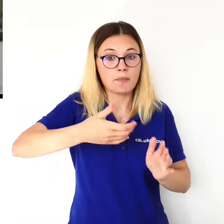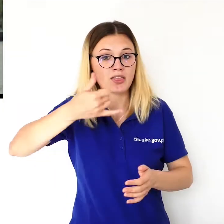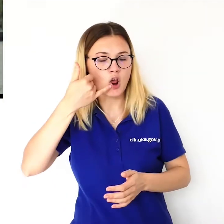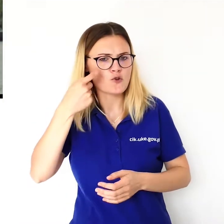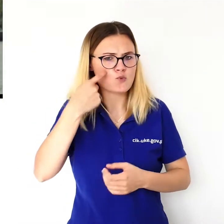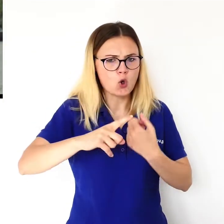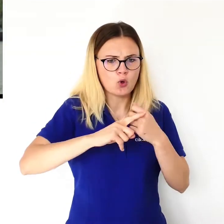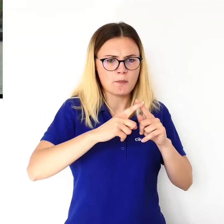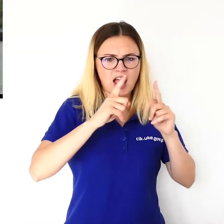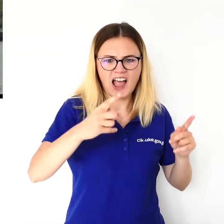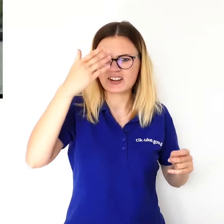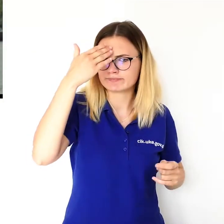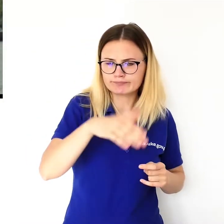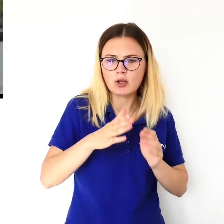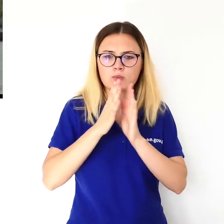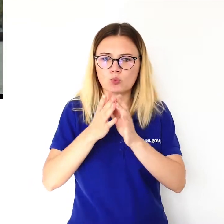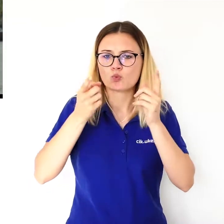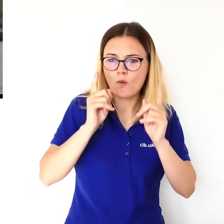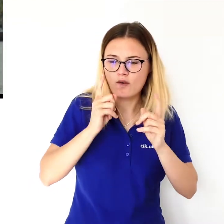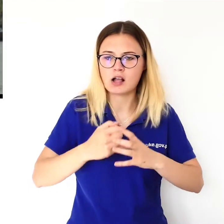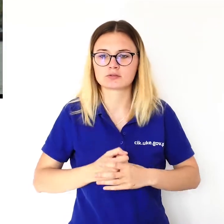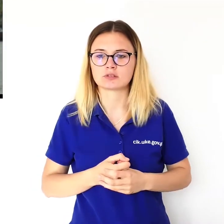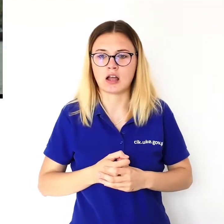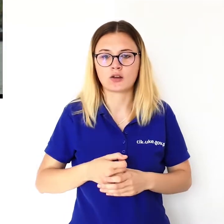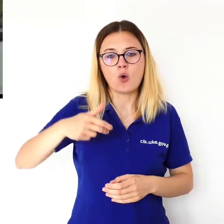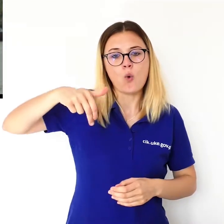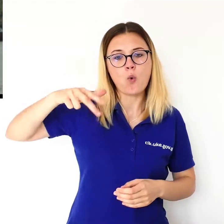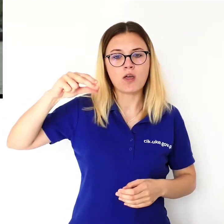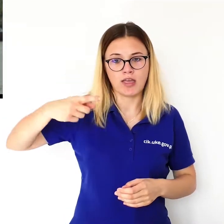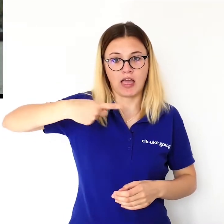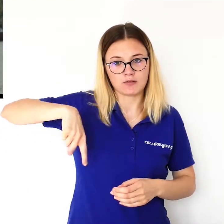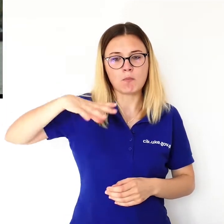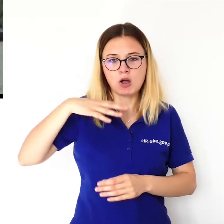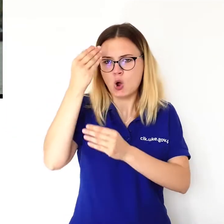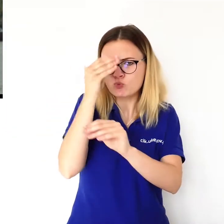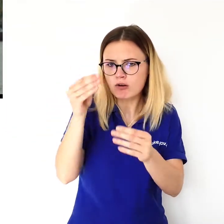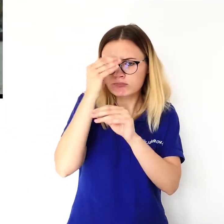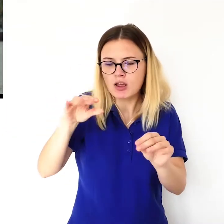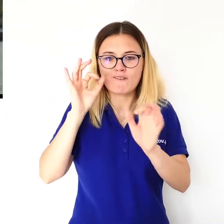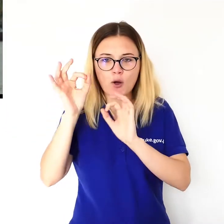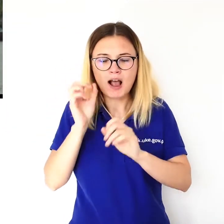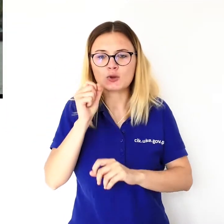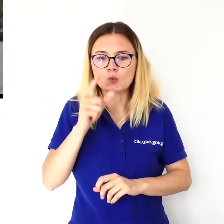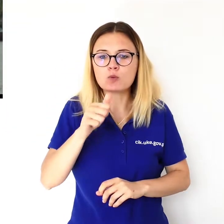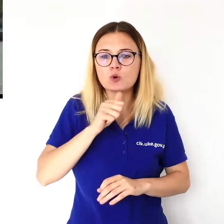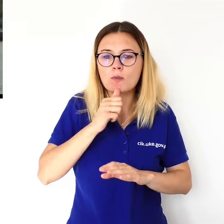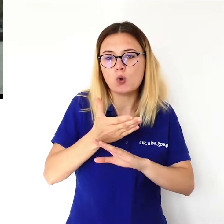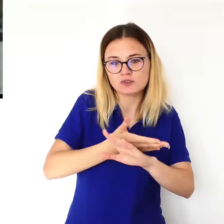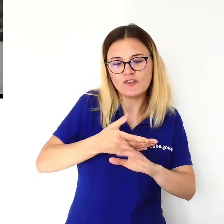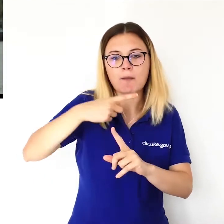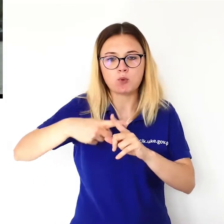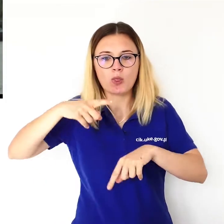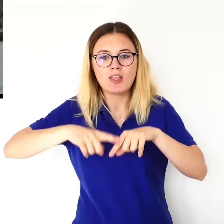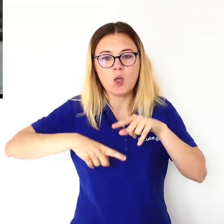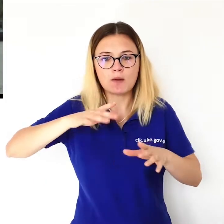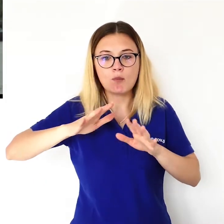Masz nieodebrane połączenie? Jeśli nie znasz numeru nadawcy, zachowaj ostrożność. Wielokrotnie informowaliśmy o próbach oszustwa